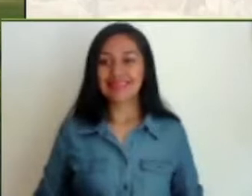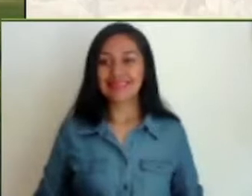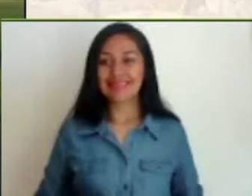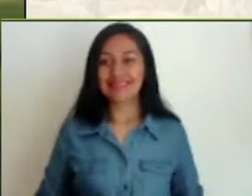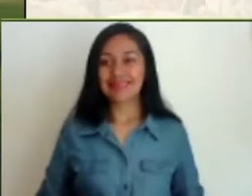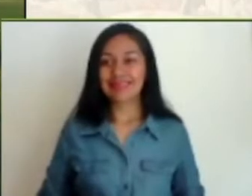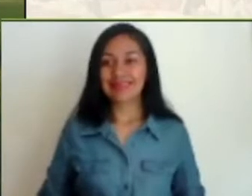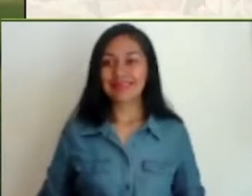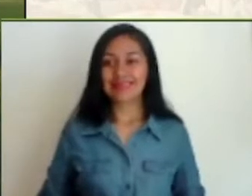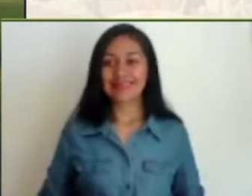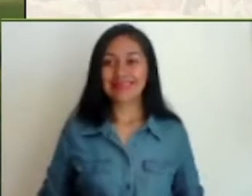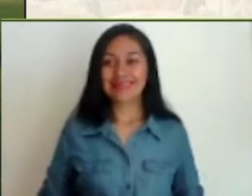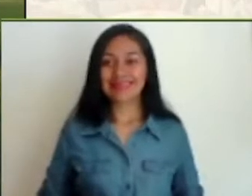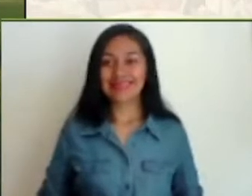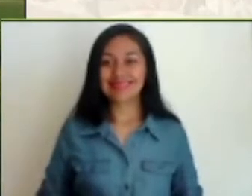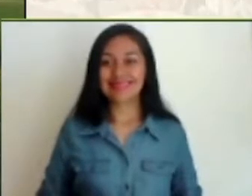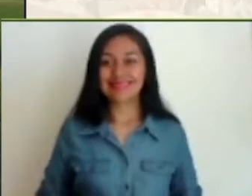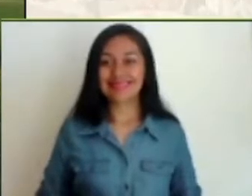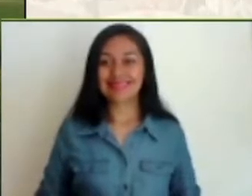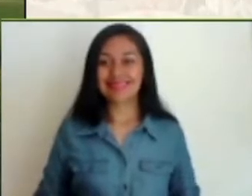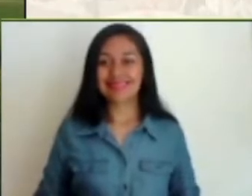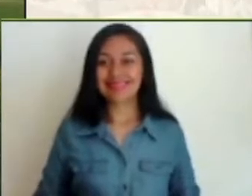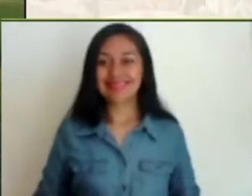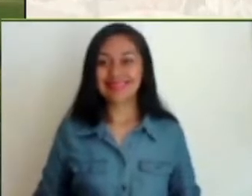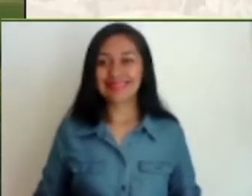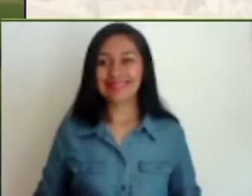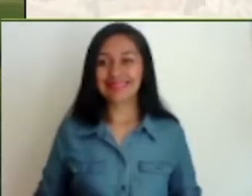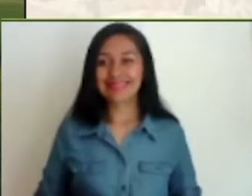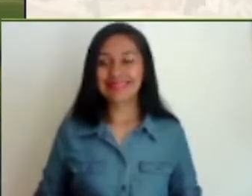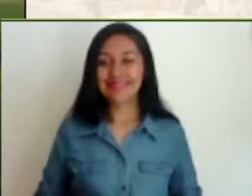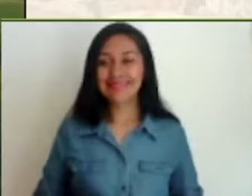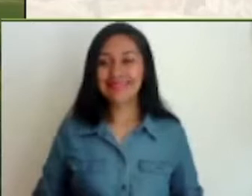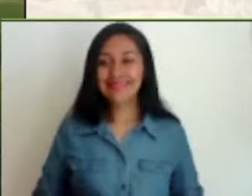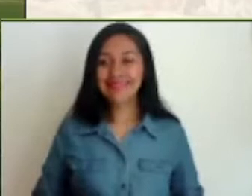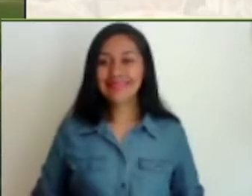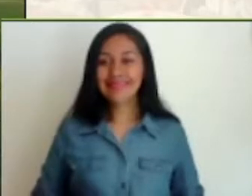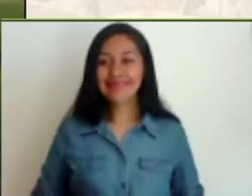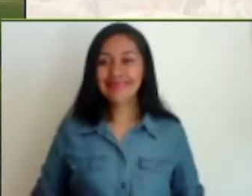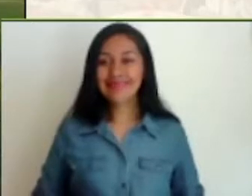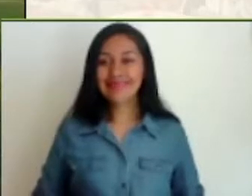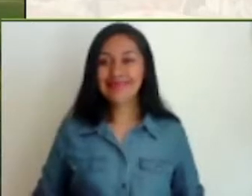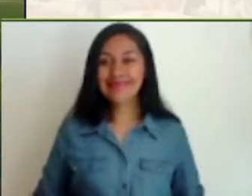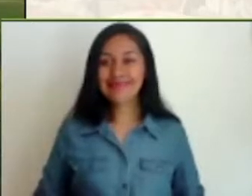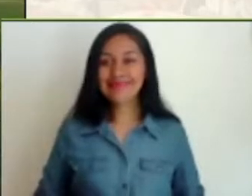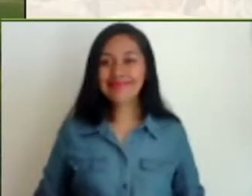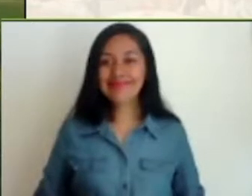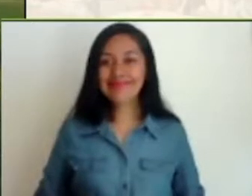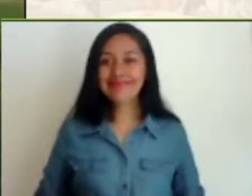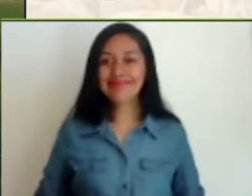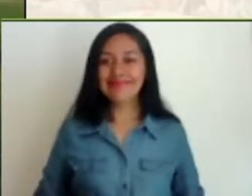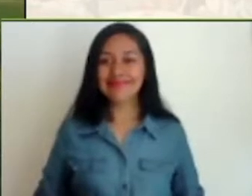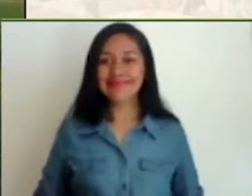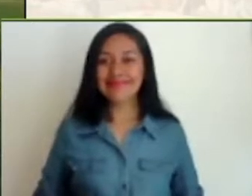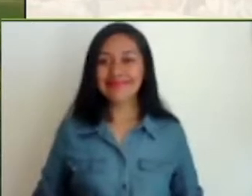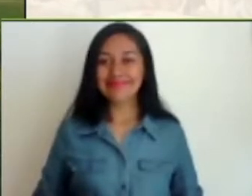lo sciorinare le merci all'aria e al sole, mediante l'esposizione al calore, l'immersione